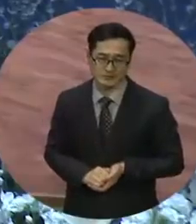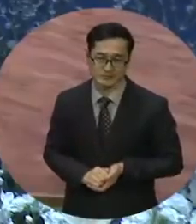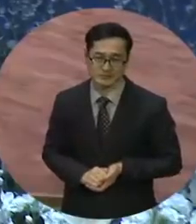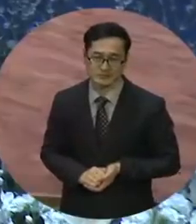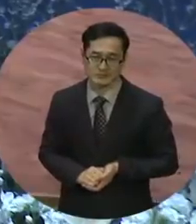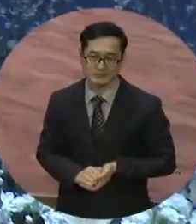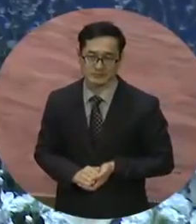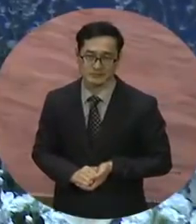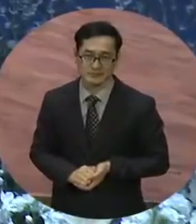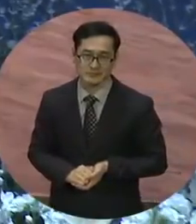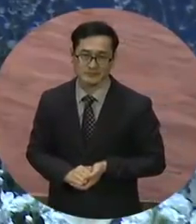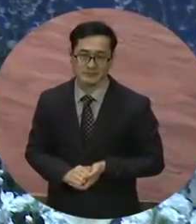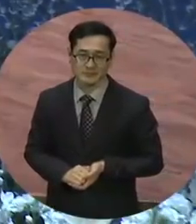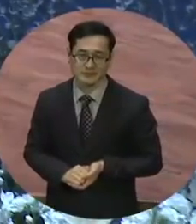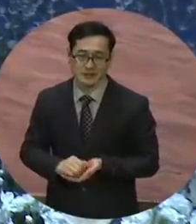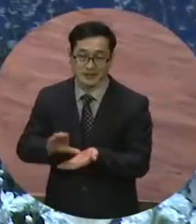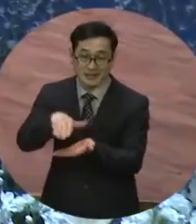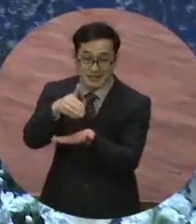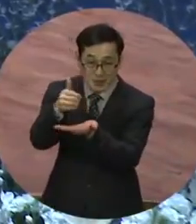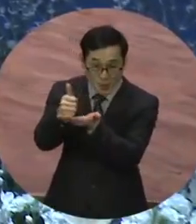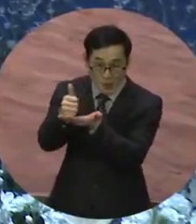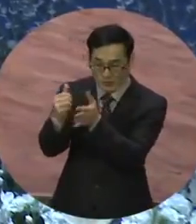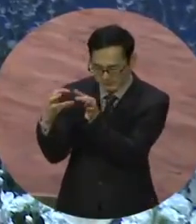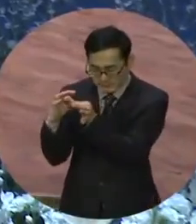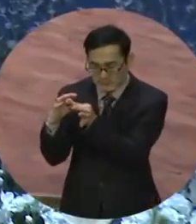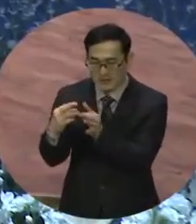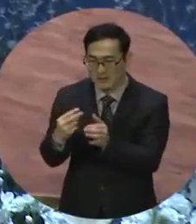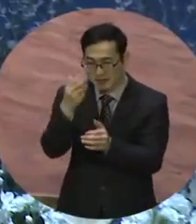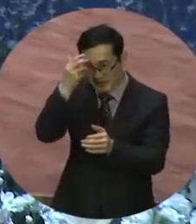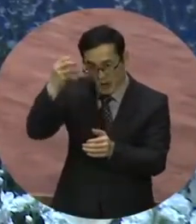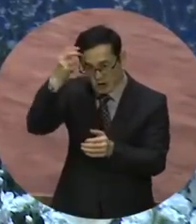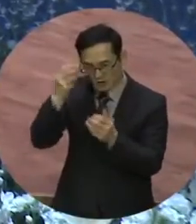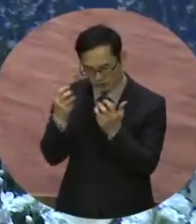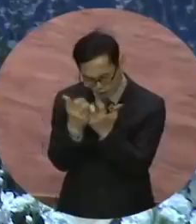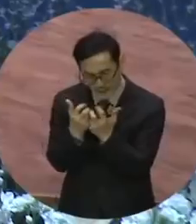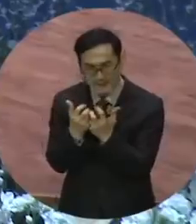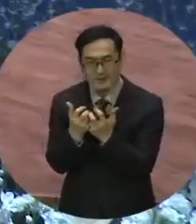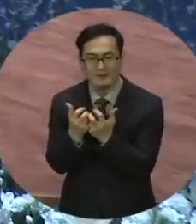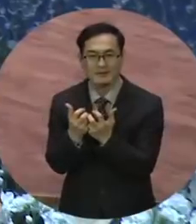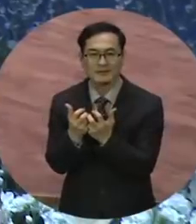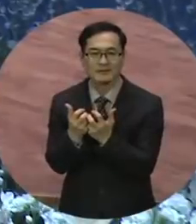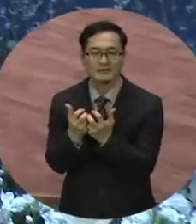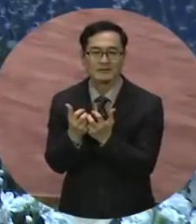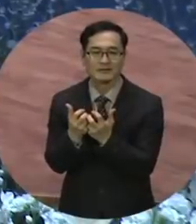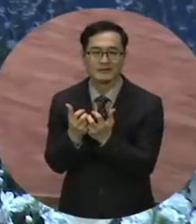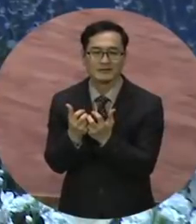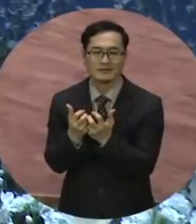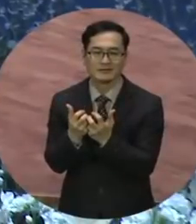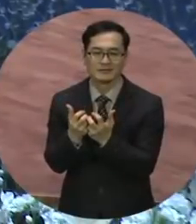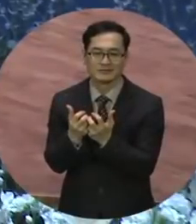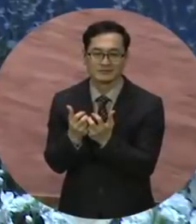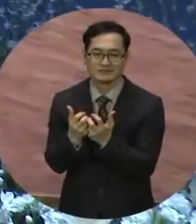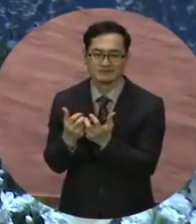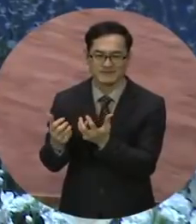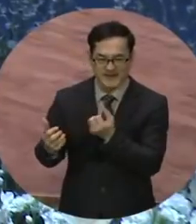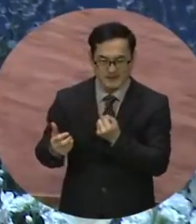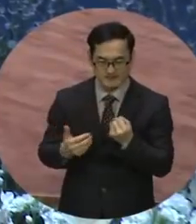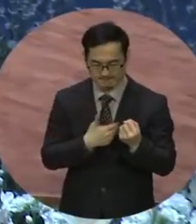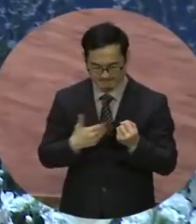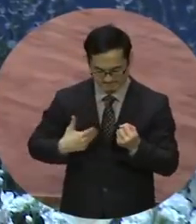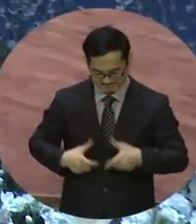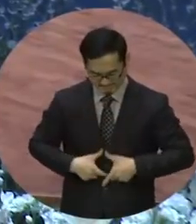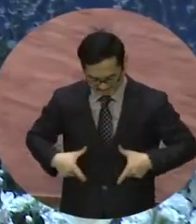이 그리스도 하나님과 성령 충만 이걸 늘 고백하면서 이 언약적 기반 위에서 담대하게